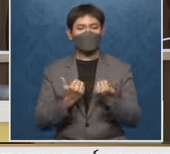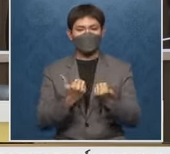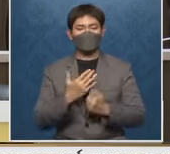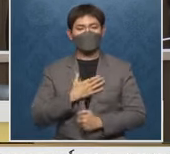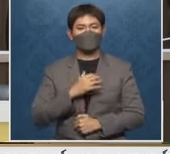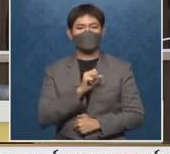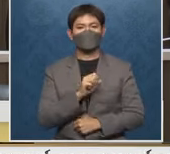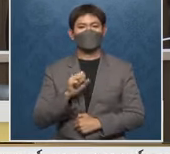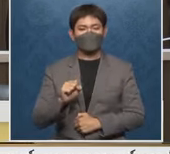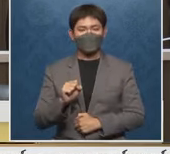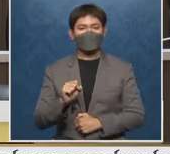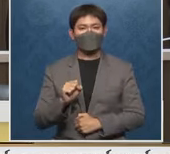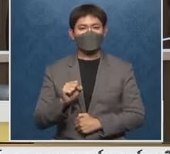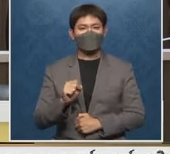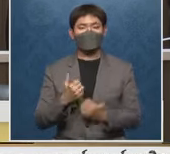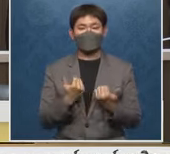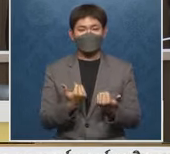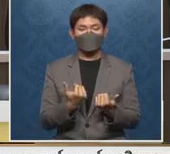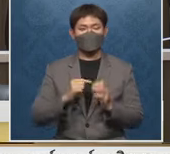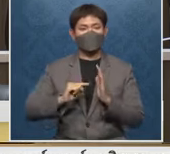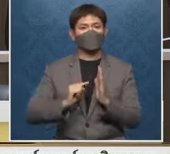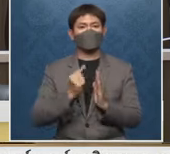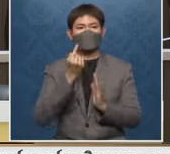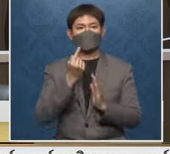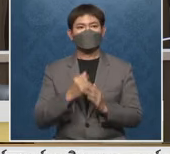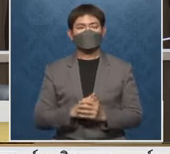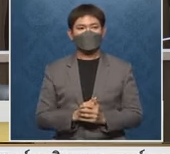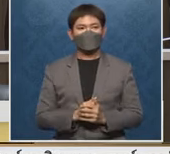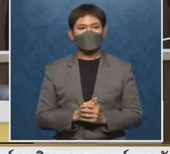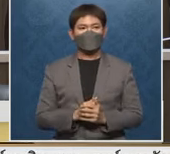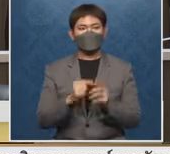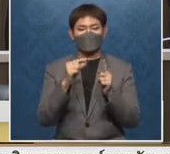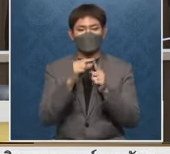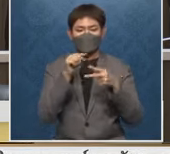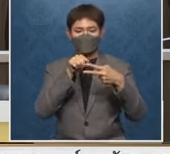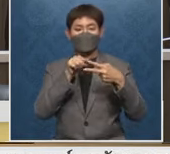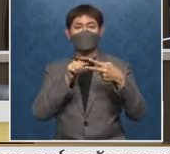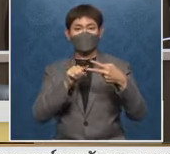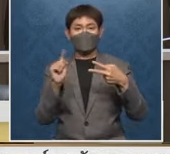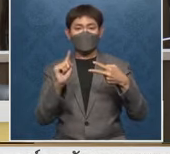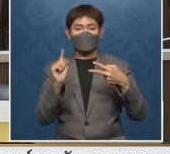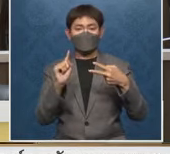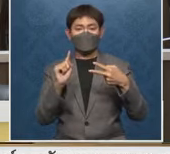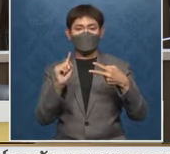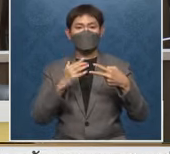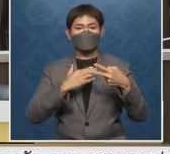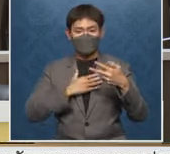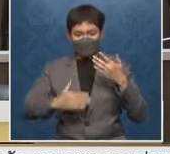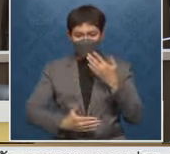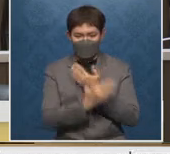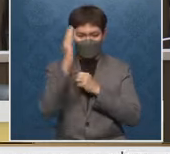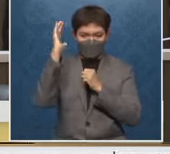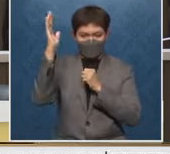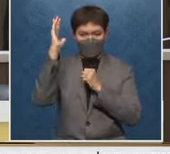ชิกสภาผู้แทนราษฎรสมัยนี้เป็นสมัยแรกค่ะและคำสองคำข้างต้นดิฉันได้มีโอกาสอภิปร